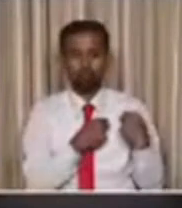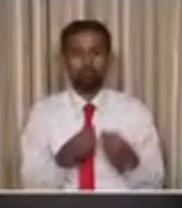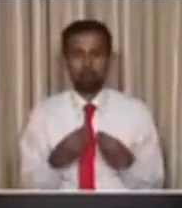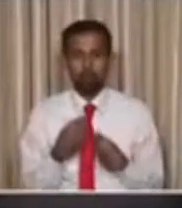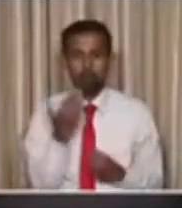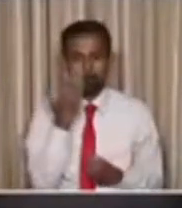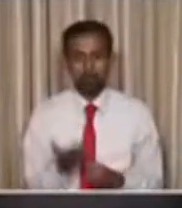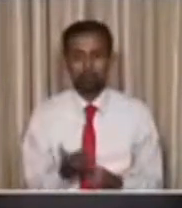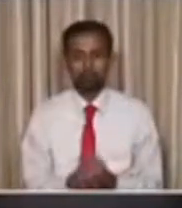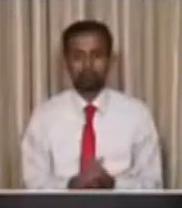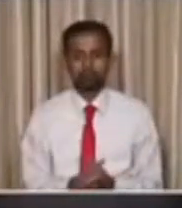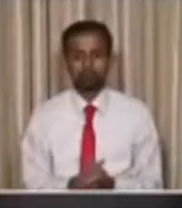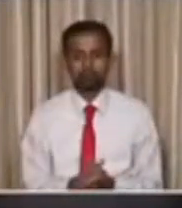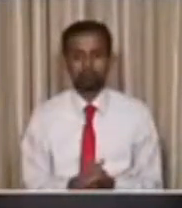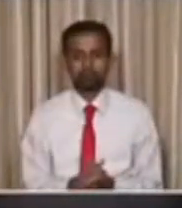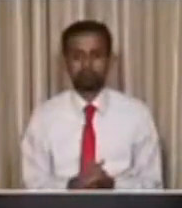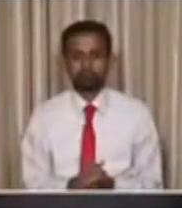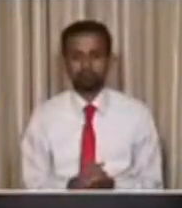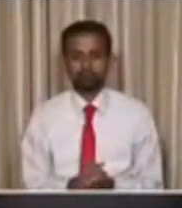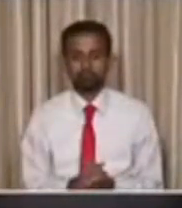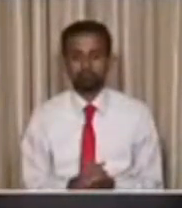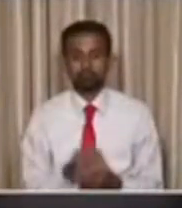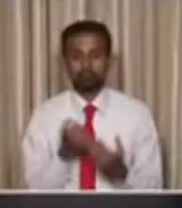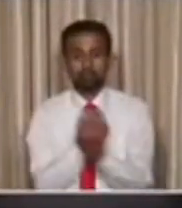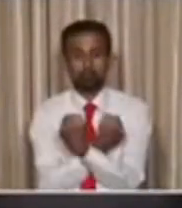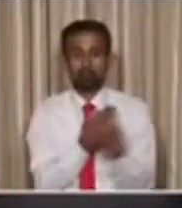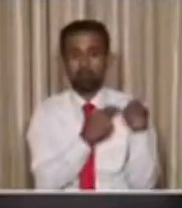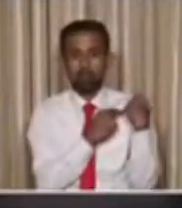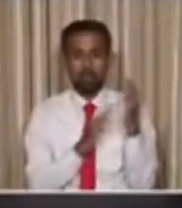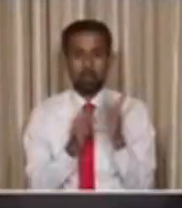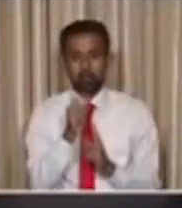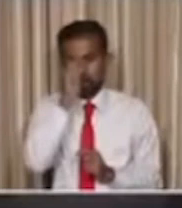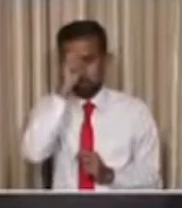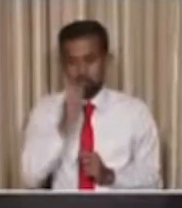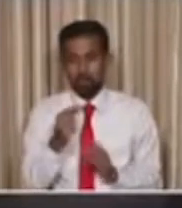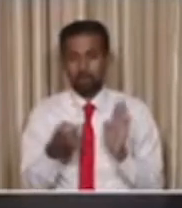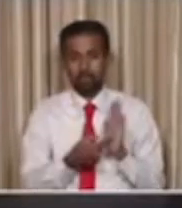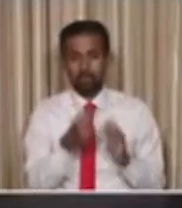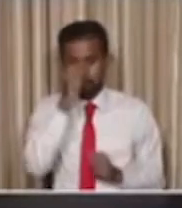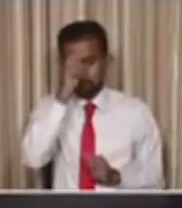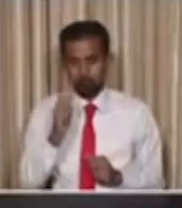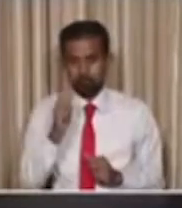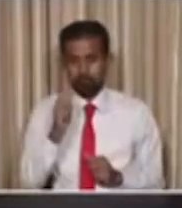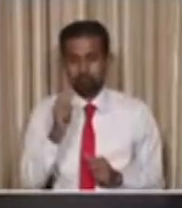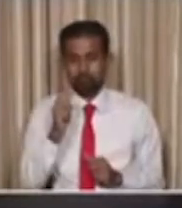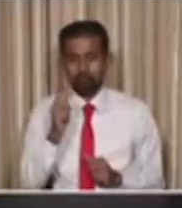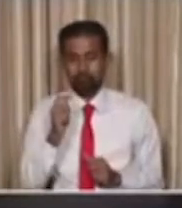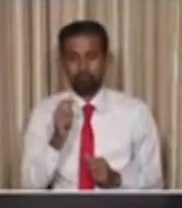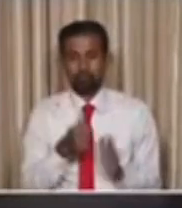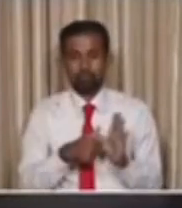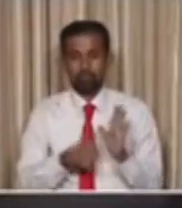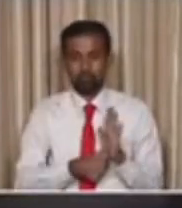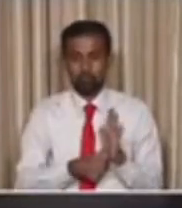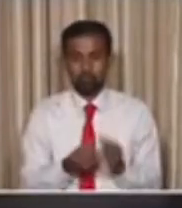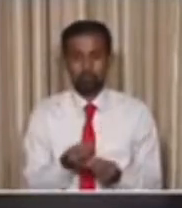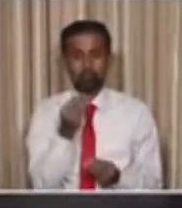අපිට පේනවා. ඉතින් ඒකම කියන්න ඕනේ. දැන් අපේ පොලිසිය බාර ඇමතිවරයා ටිරන් අලස් මහත්තයා අද පනත